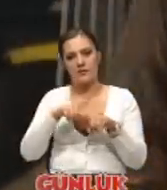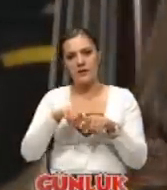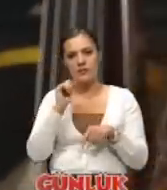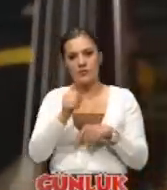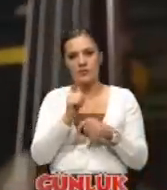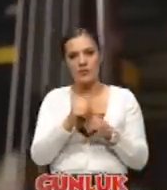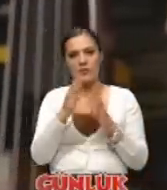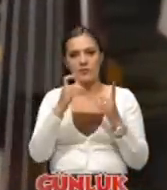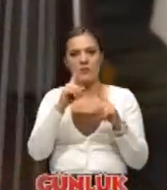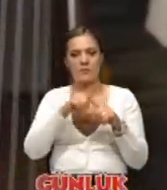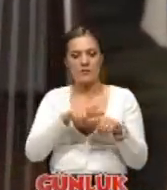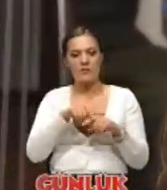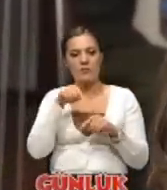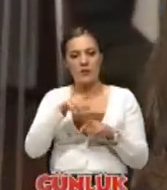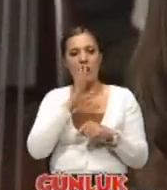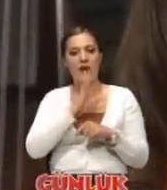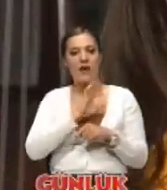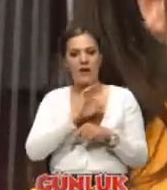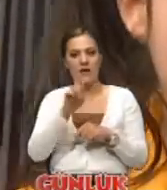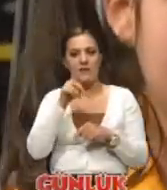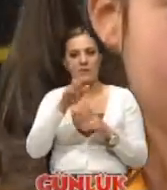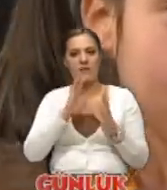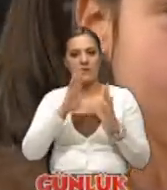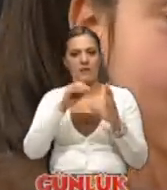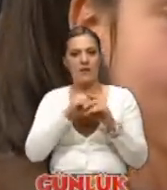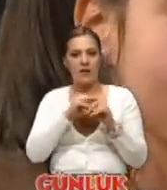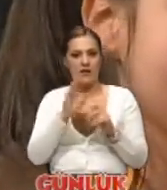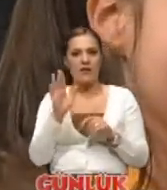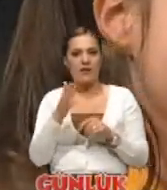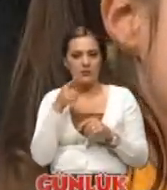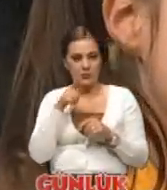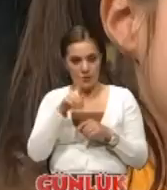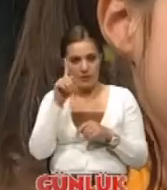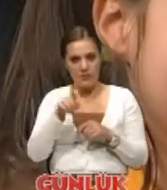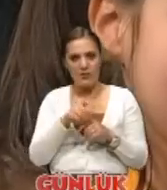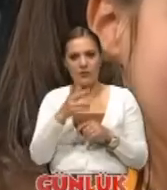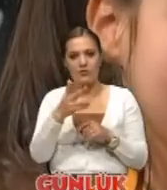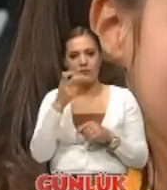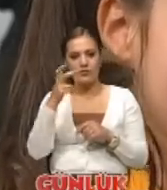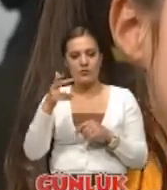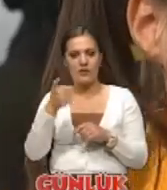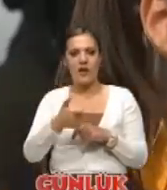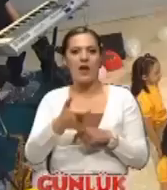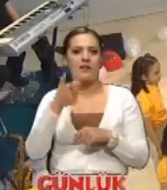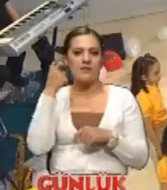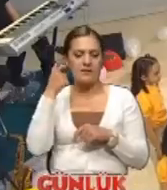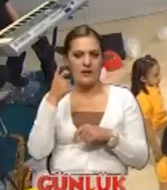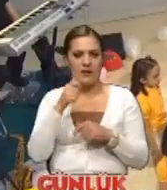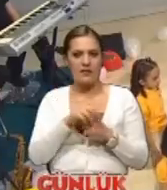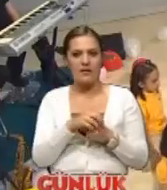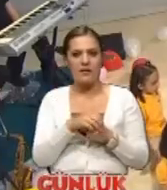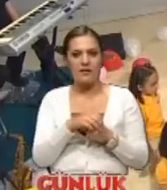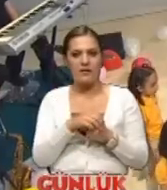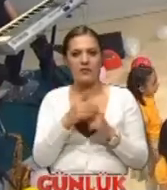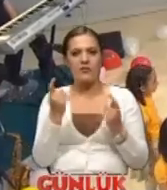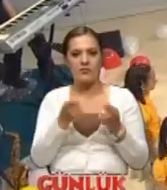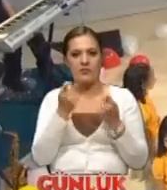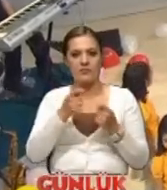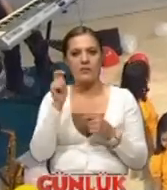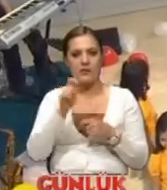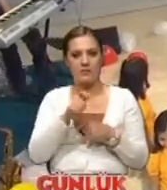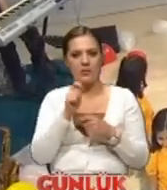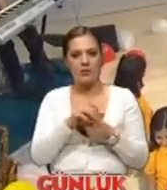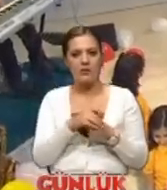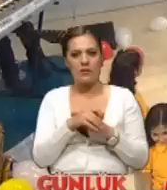günleri. Hafta sonlarını böyle harika bir etkinlikle geçiriyoruz, evet, öyle mi? Üçer peki saatten altı saat. çalışma